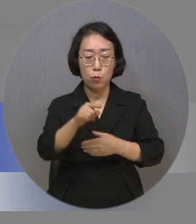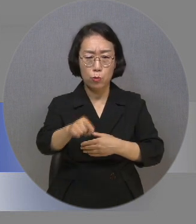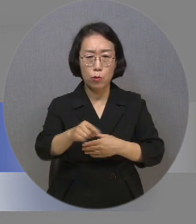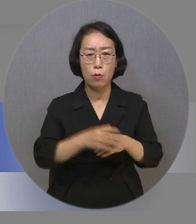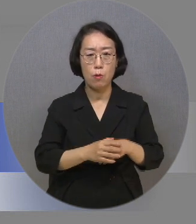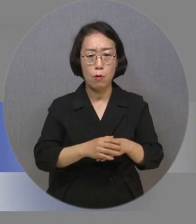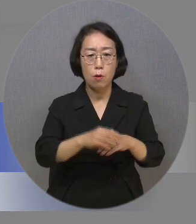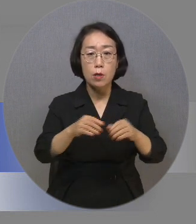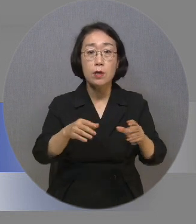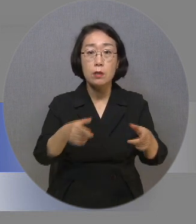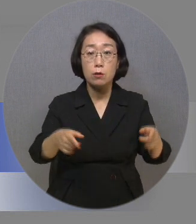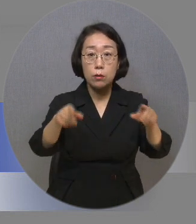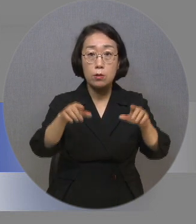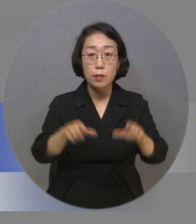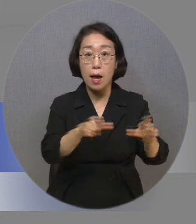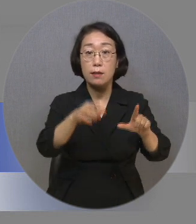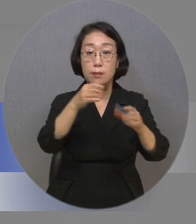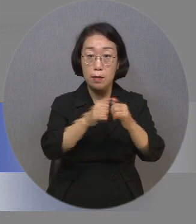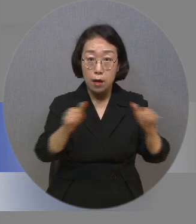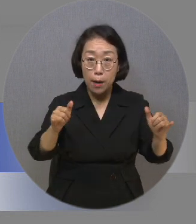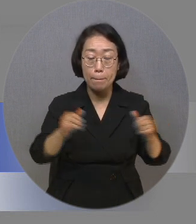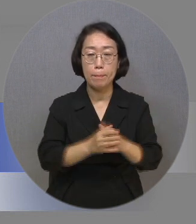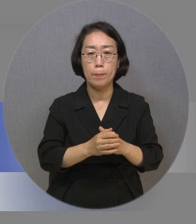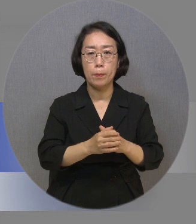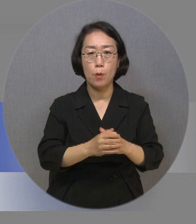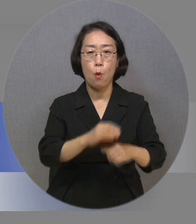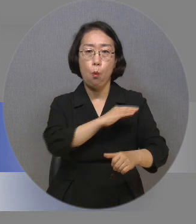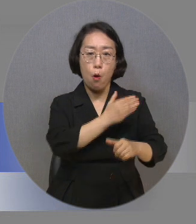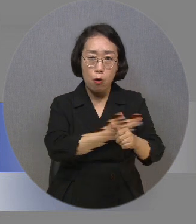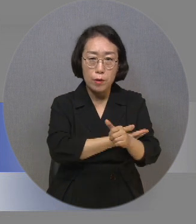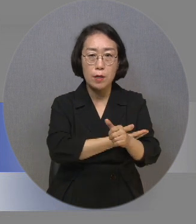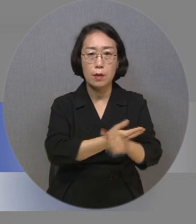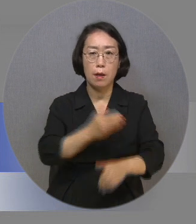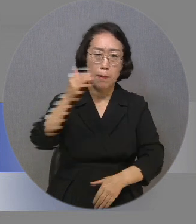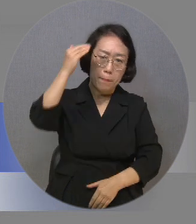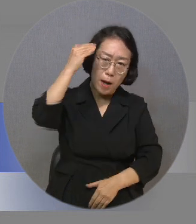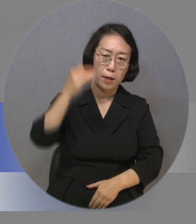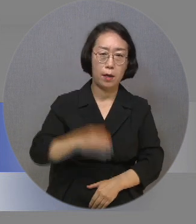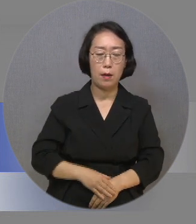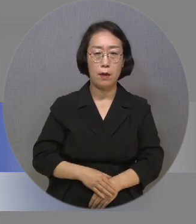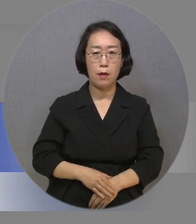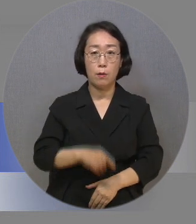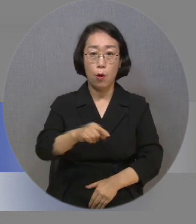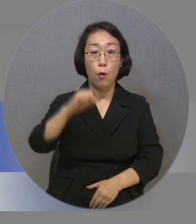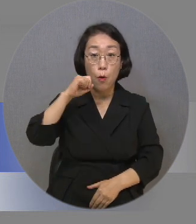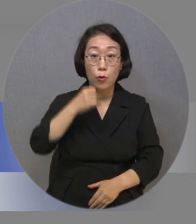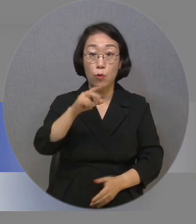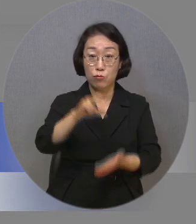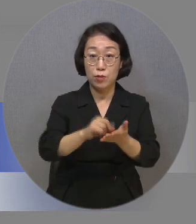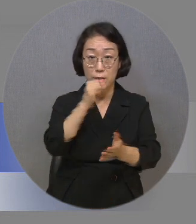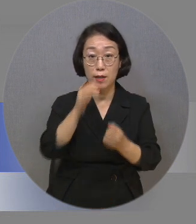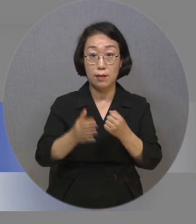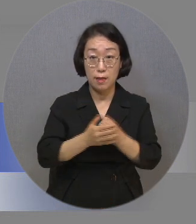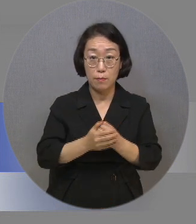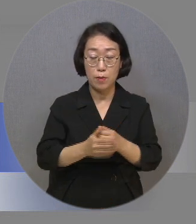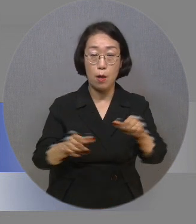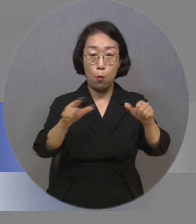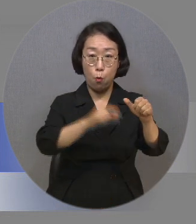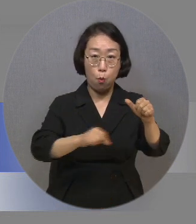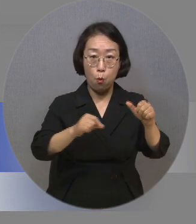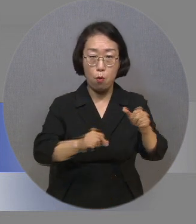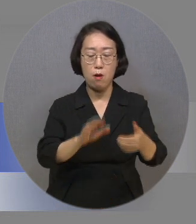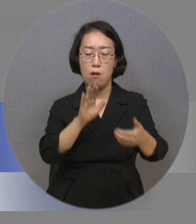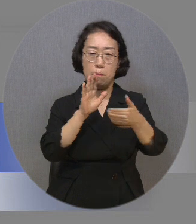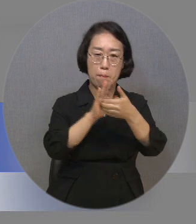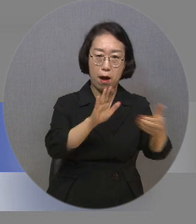조건인 시설 이용자 전원이나 거주자의 권익보호 조치가 부적정하다고 판단하고 지난 5월